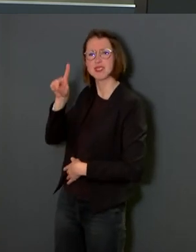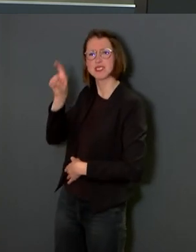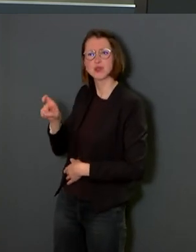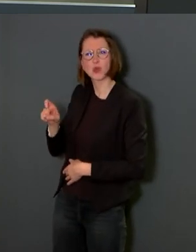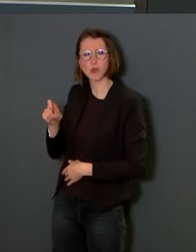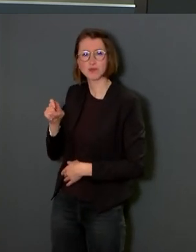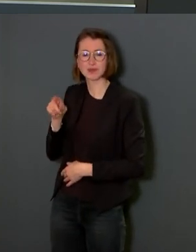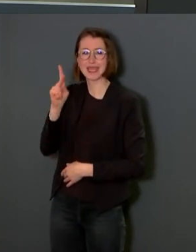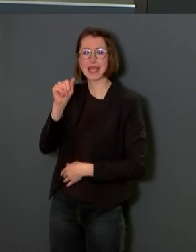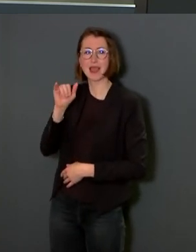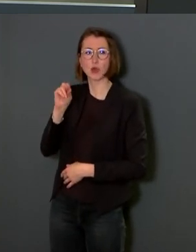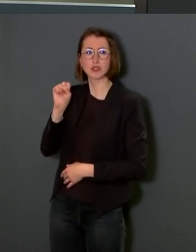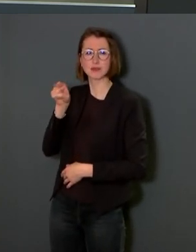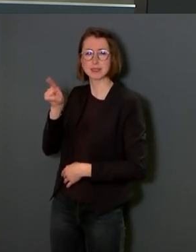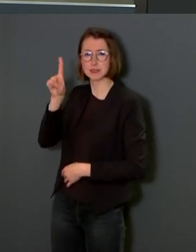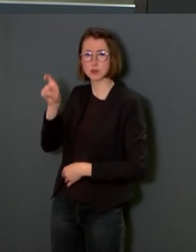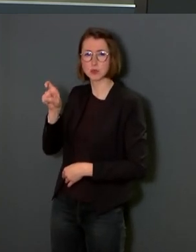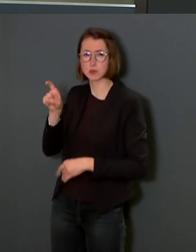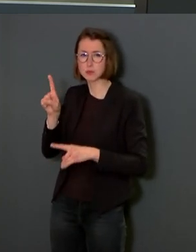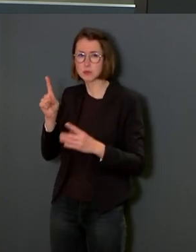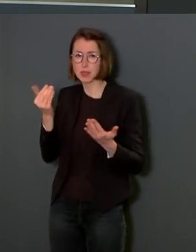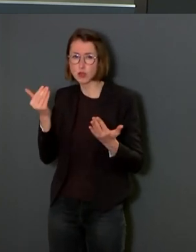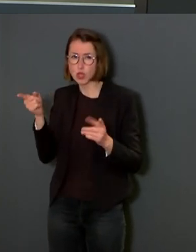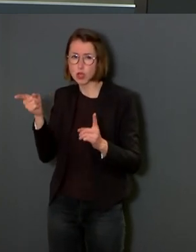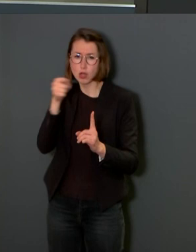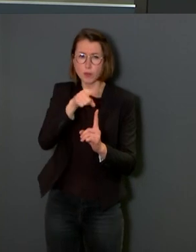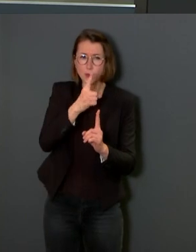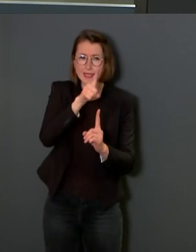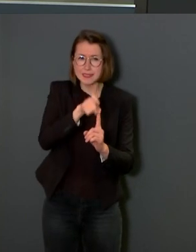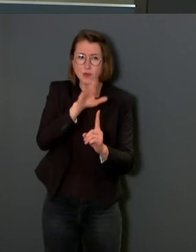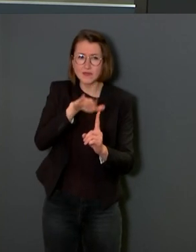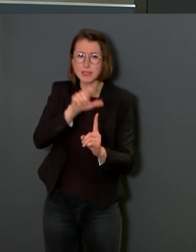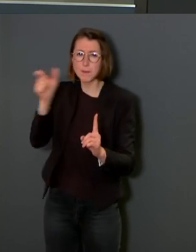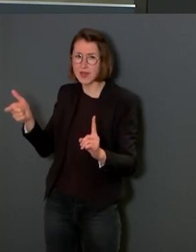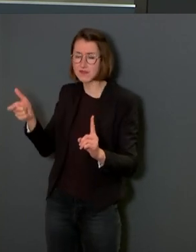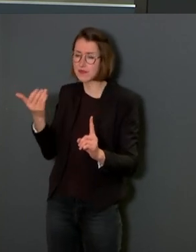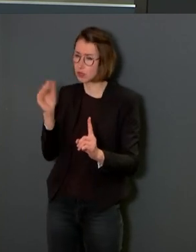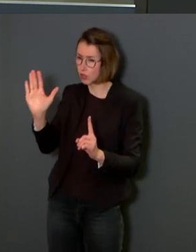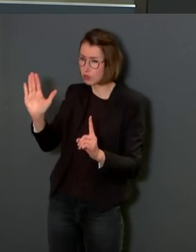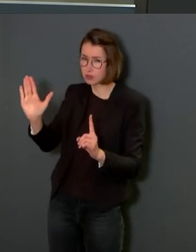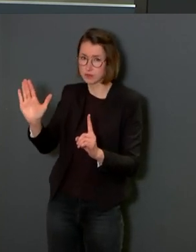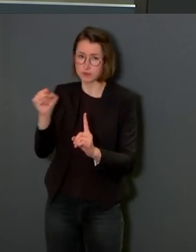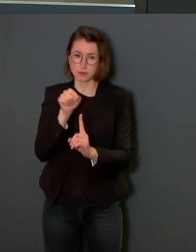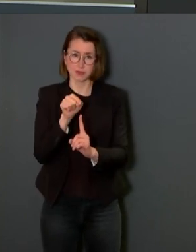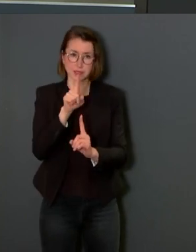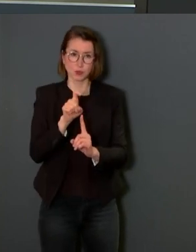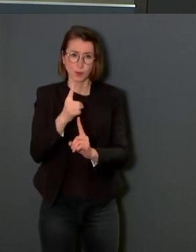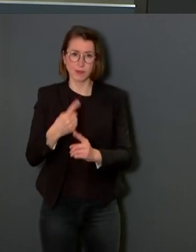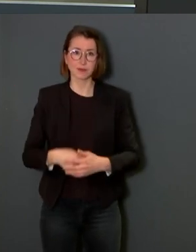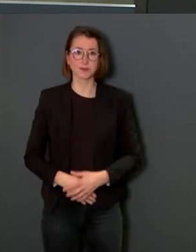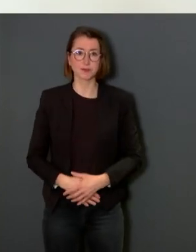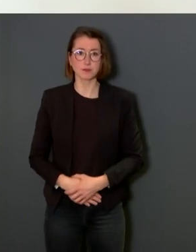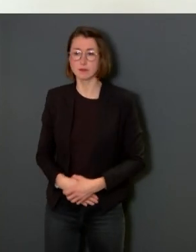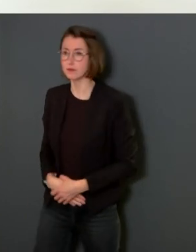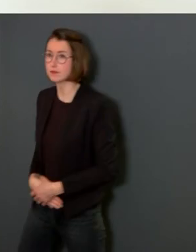de poser une question. J'avais donné la parole à M. Delobel. Je viens à vous tout de suite après, monsieur. We moeten een beetje een evenwicht doen. We kunnen